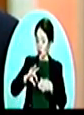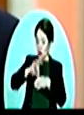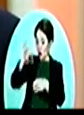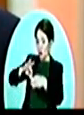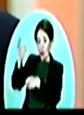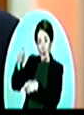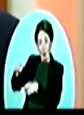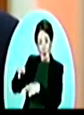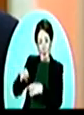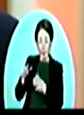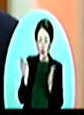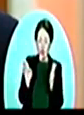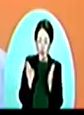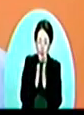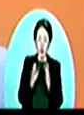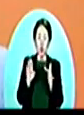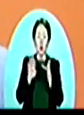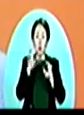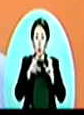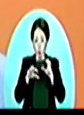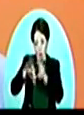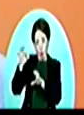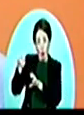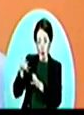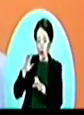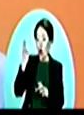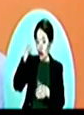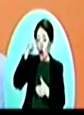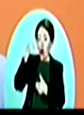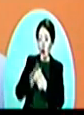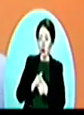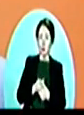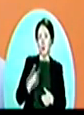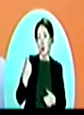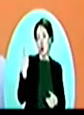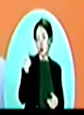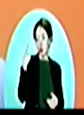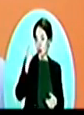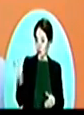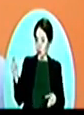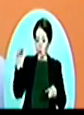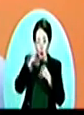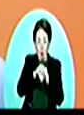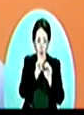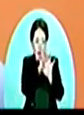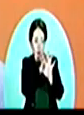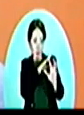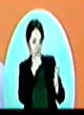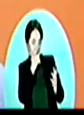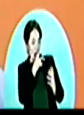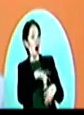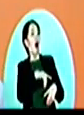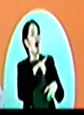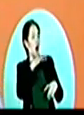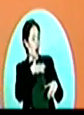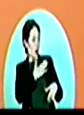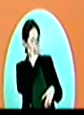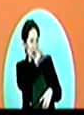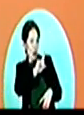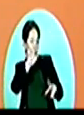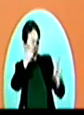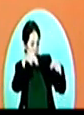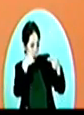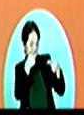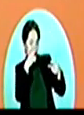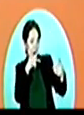хайрцангуй ойлгомжтой байлаа. Өчигдрийнхэн одоо хүмүүсийн орж байгаа тэг байдлыг одоо бүгдийнхэн биш 100 лайваар харж чинь гэдэг чинь